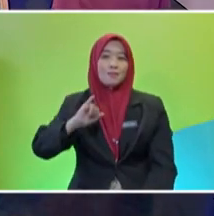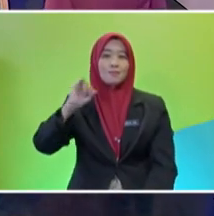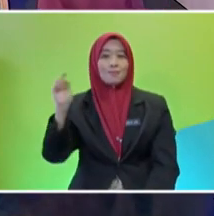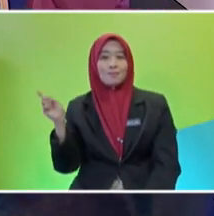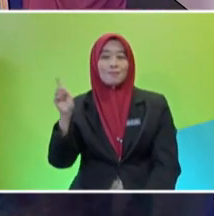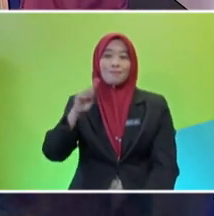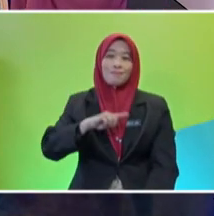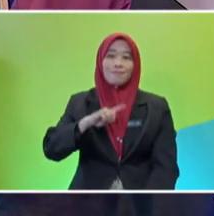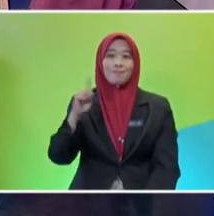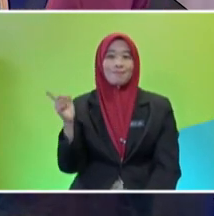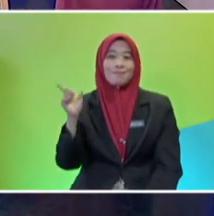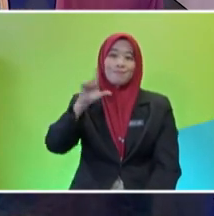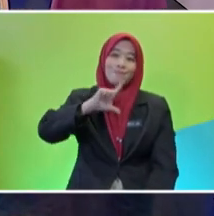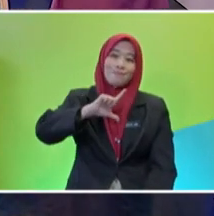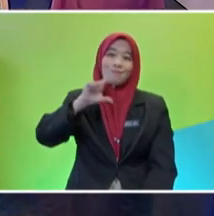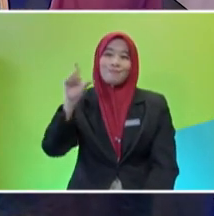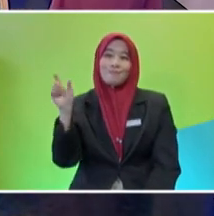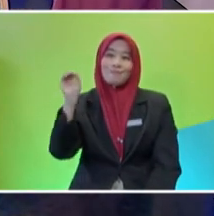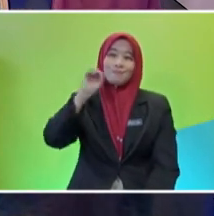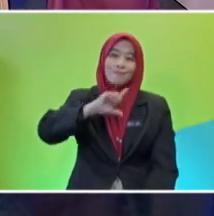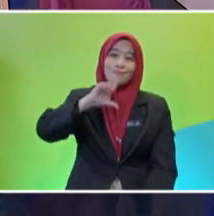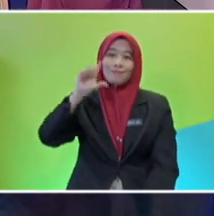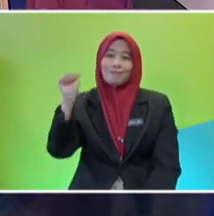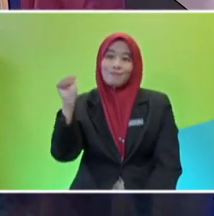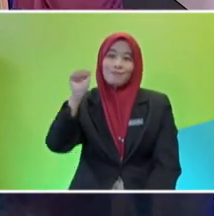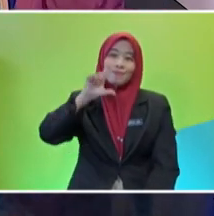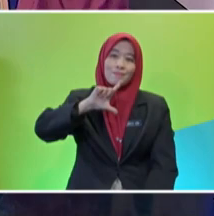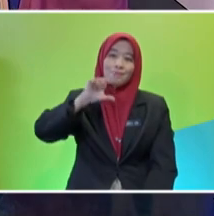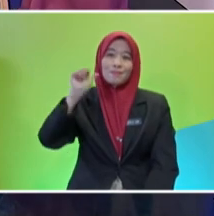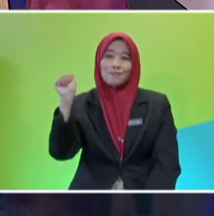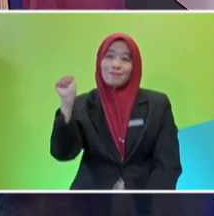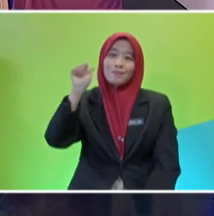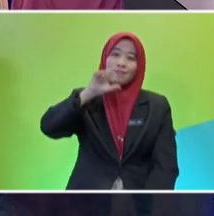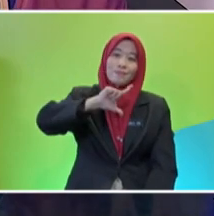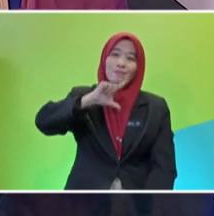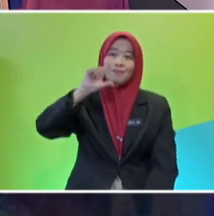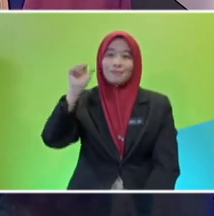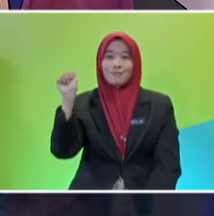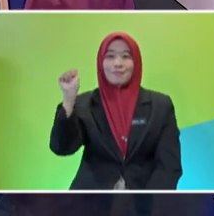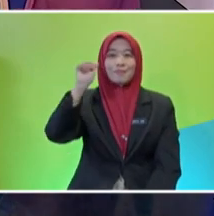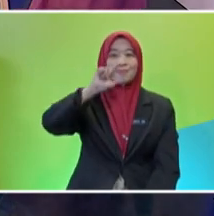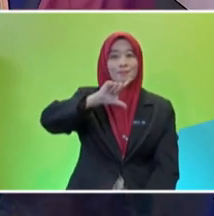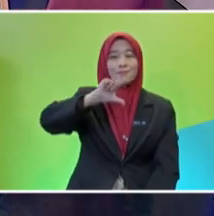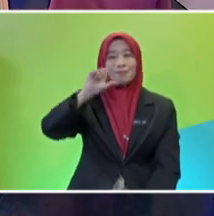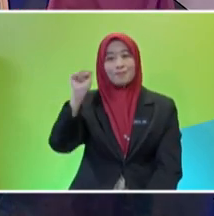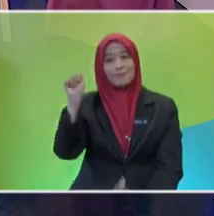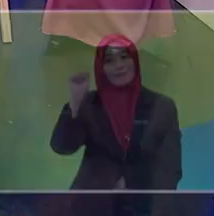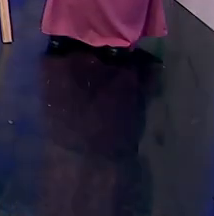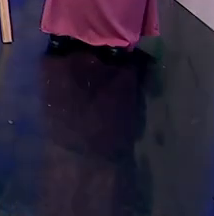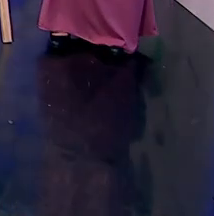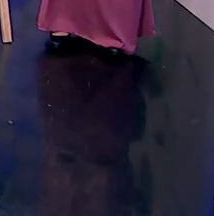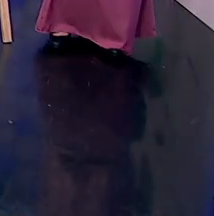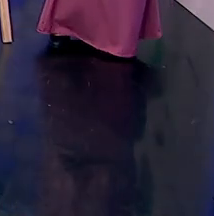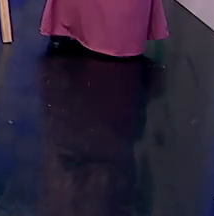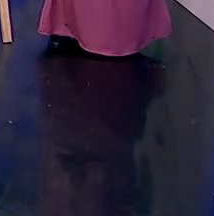La la la la la la la, nyanyi sama-sama. La la la la la la la la. Terima